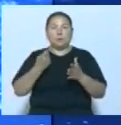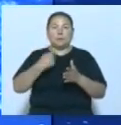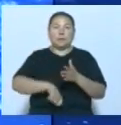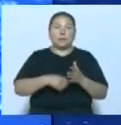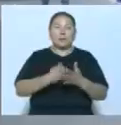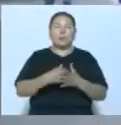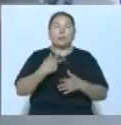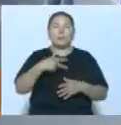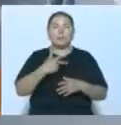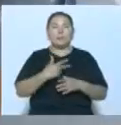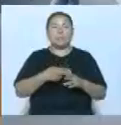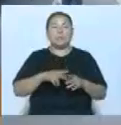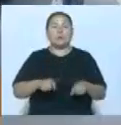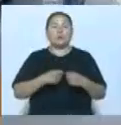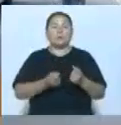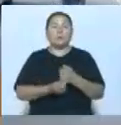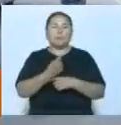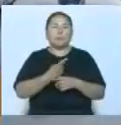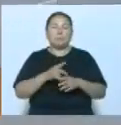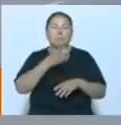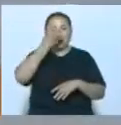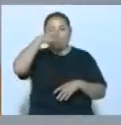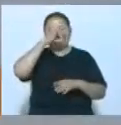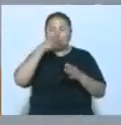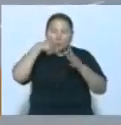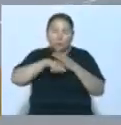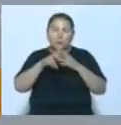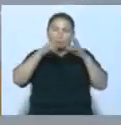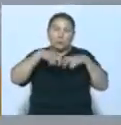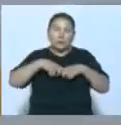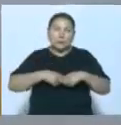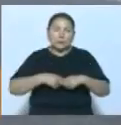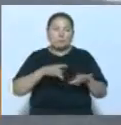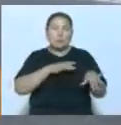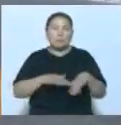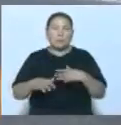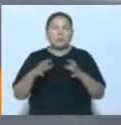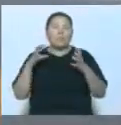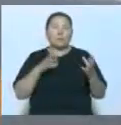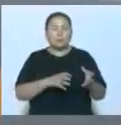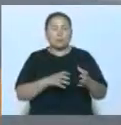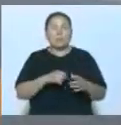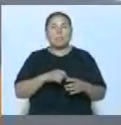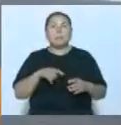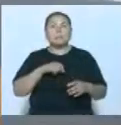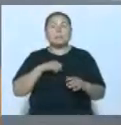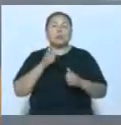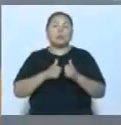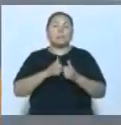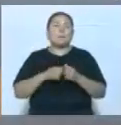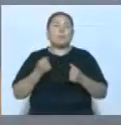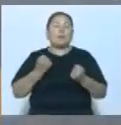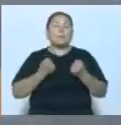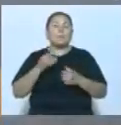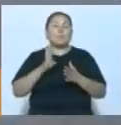транспортных средств. Эти нарушения были выявлены правоохранителями в ходе оперативно-профилактического мероприятия «Автобус». Самые частые из них водители ездят за